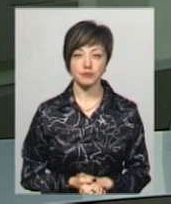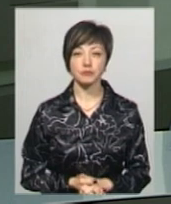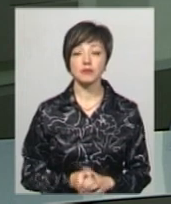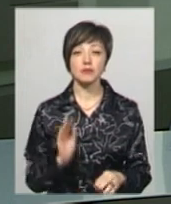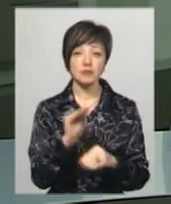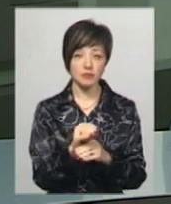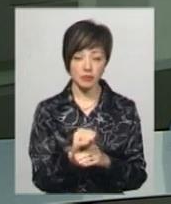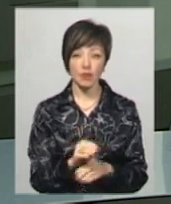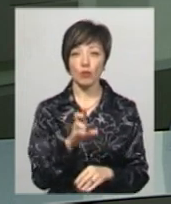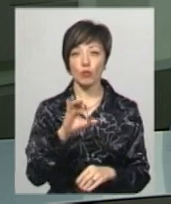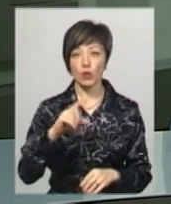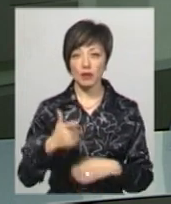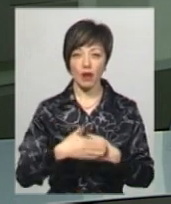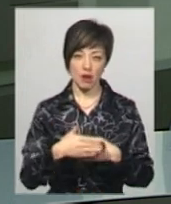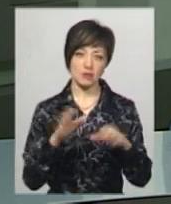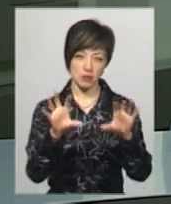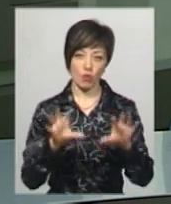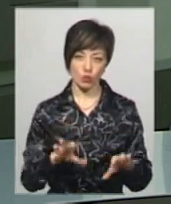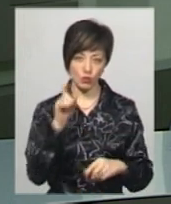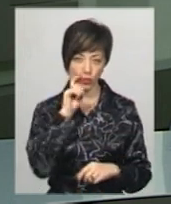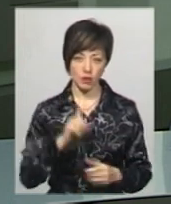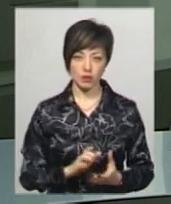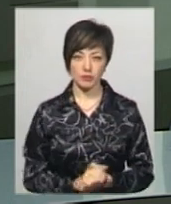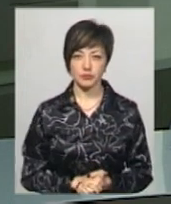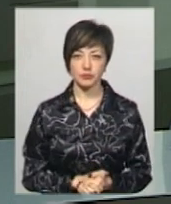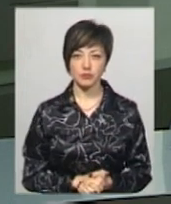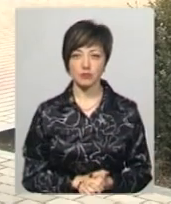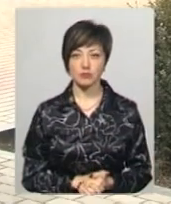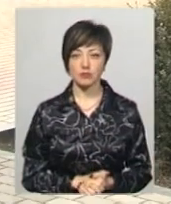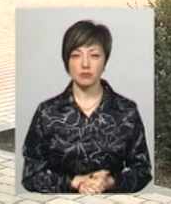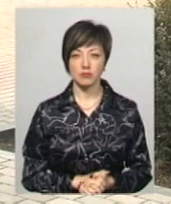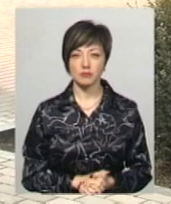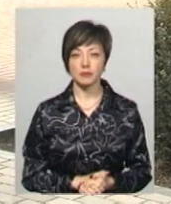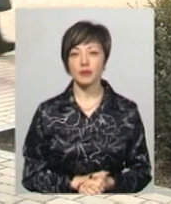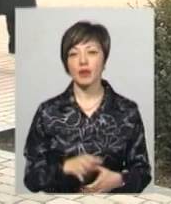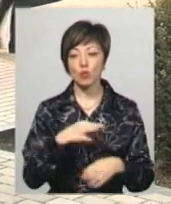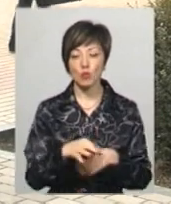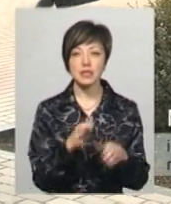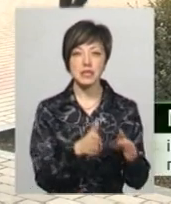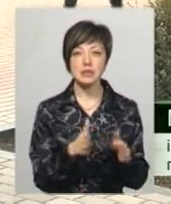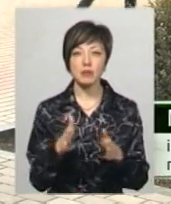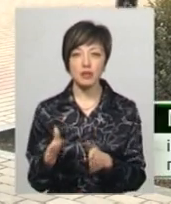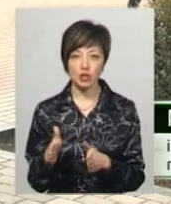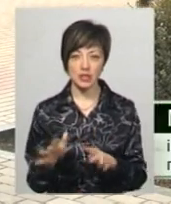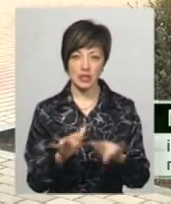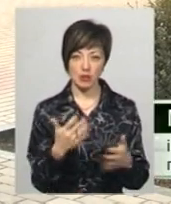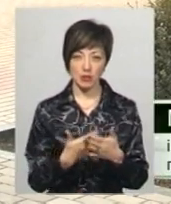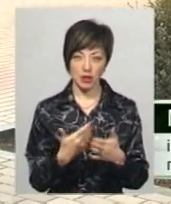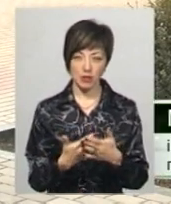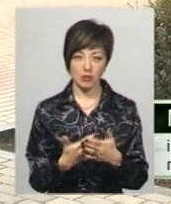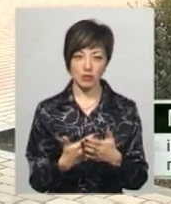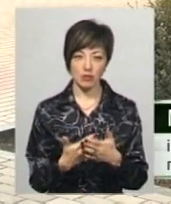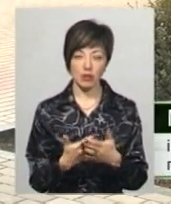Рижий додає, булінг карається законодавством України. Булінг – це систематичні дії, наприклад, від